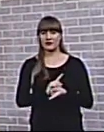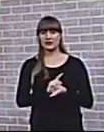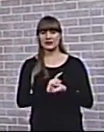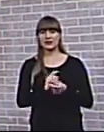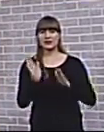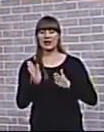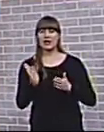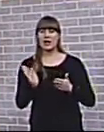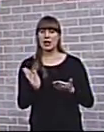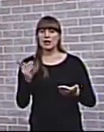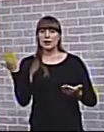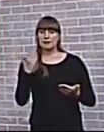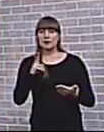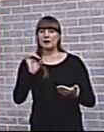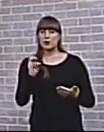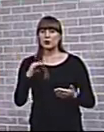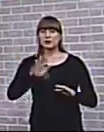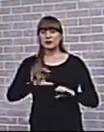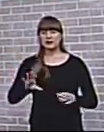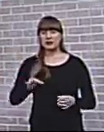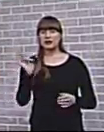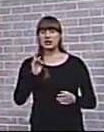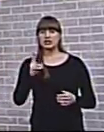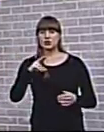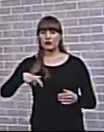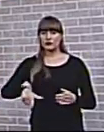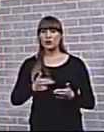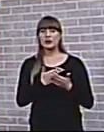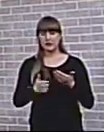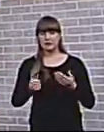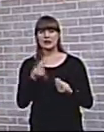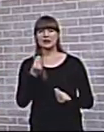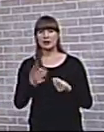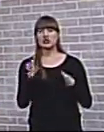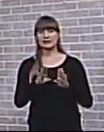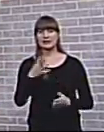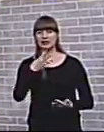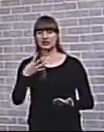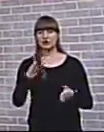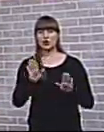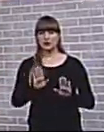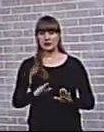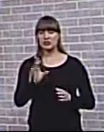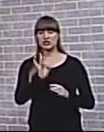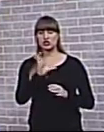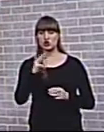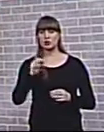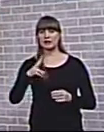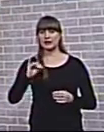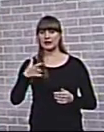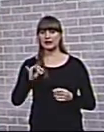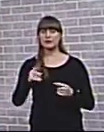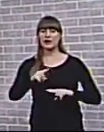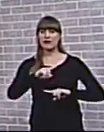Мимо бронзы баскетболистки Ростов-Дона провалили решающий матч и остались на 4-м месте Суперлиги. Финальные вот игры, они